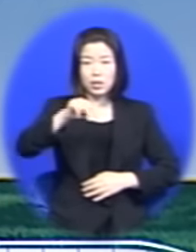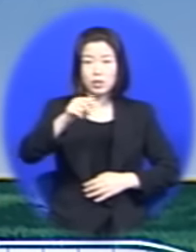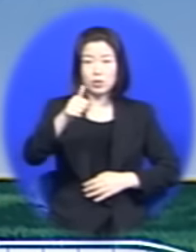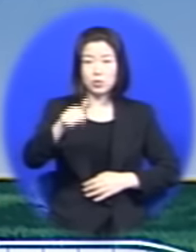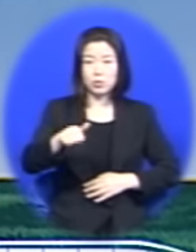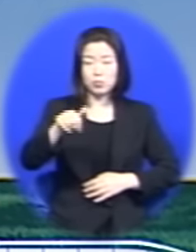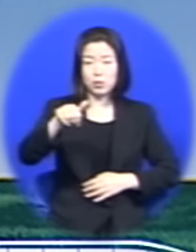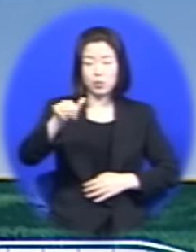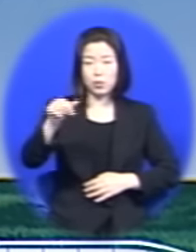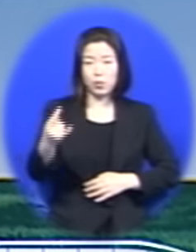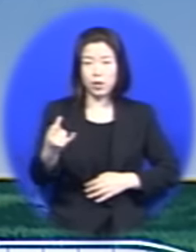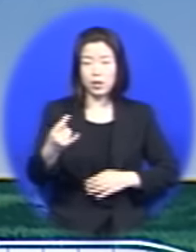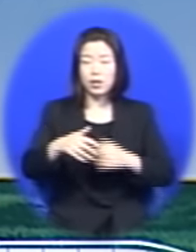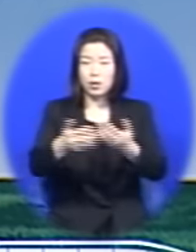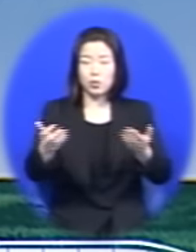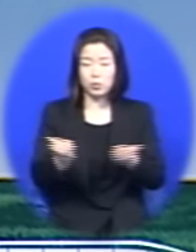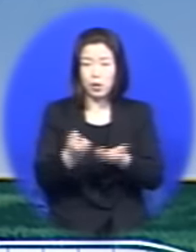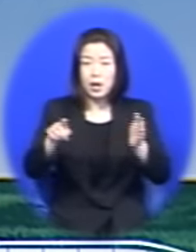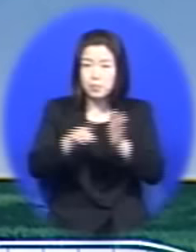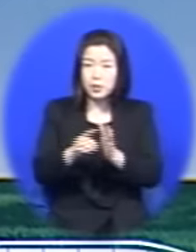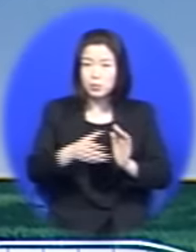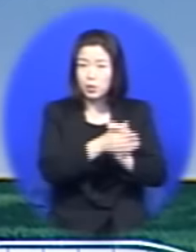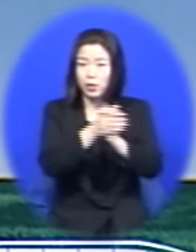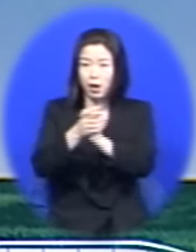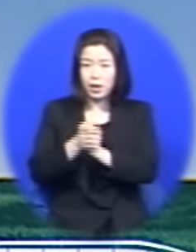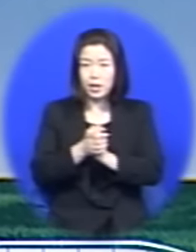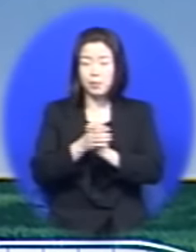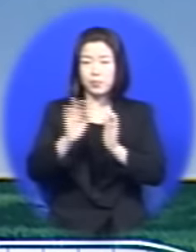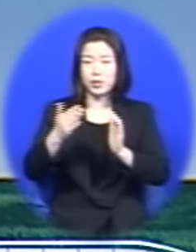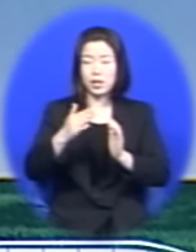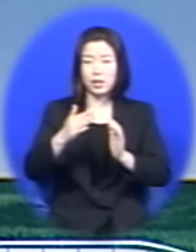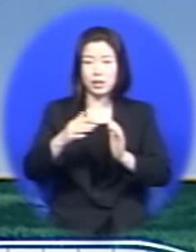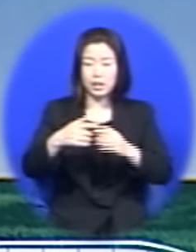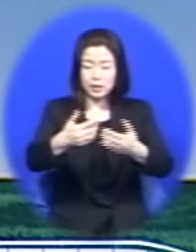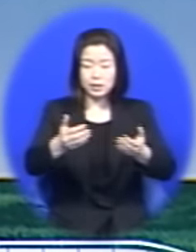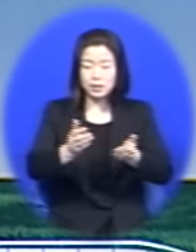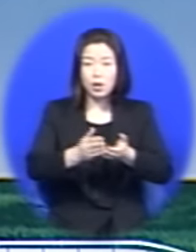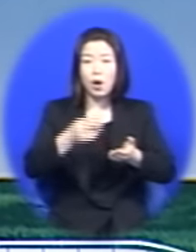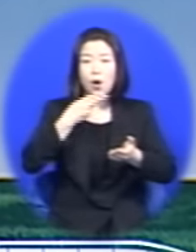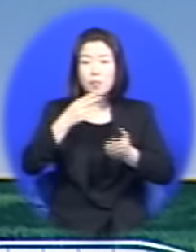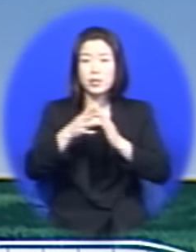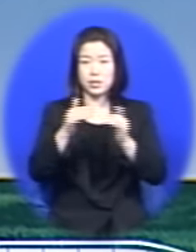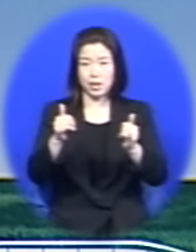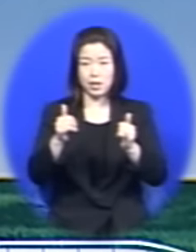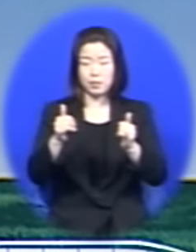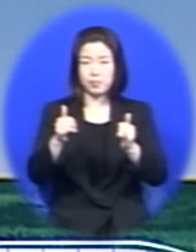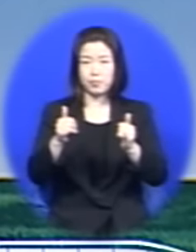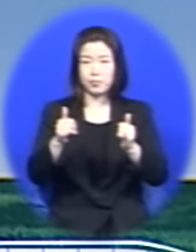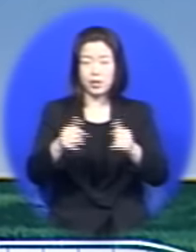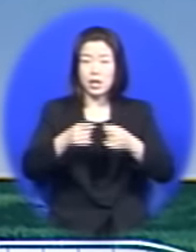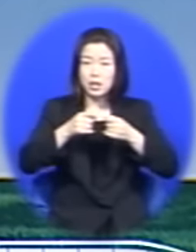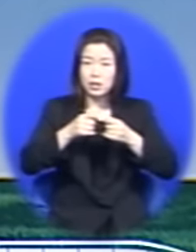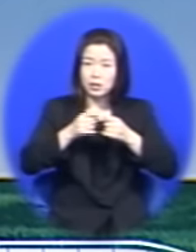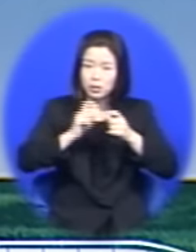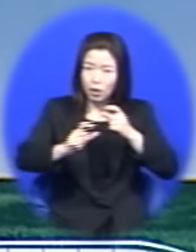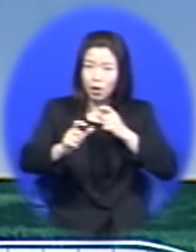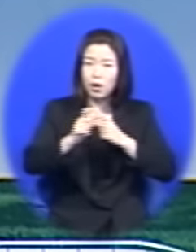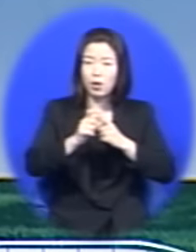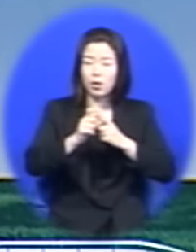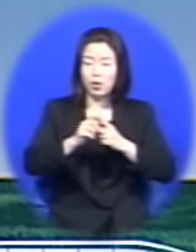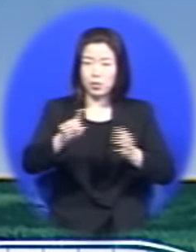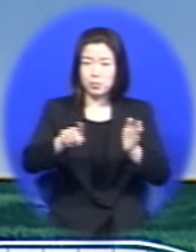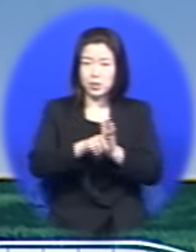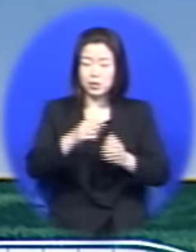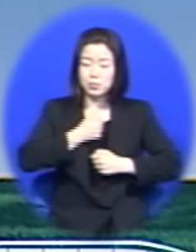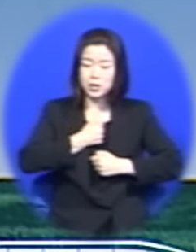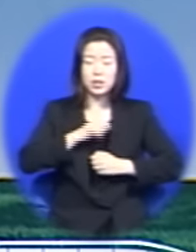공동체, 정말 믿음으로 연합된 그런 속회 공동체가 없는 분들은요, 점점 믿음